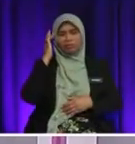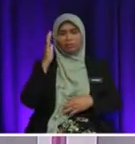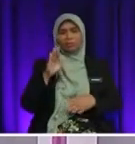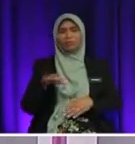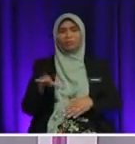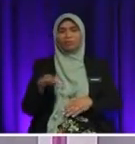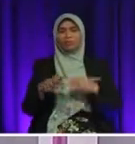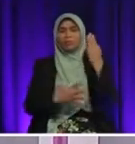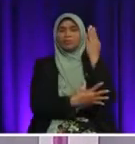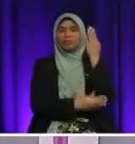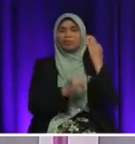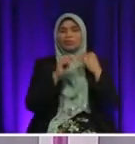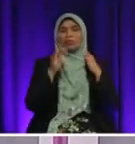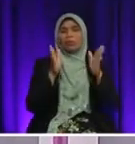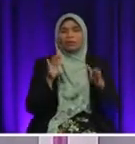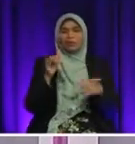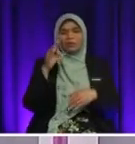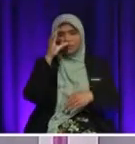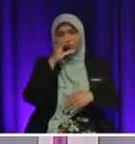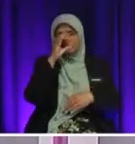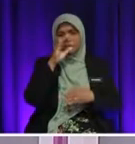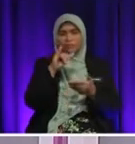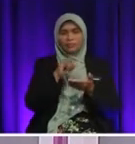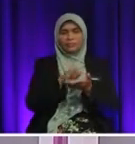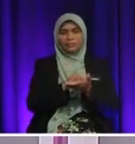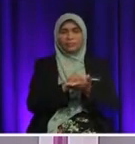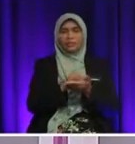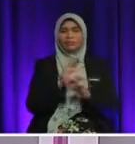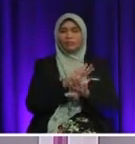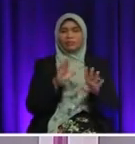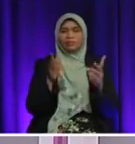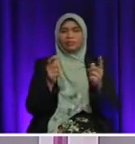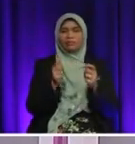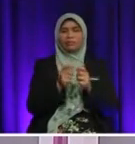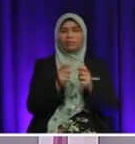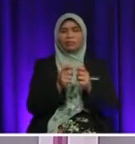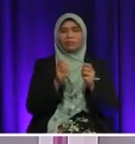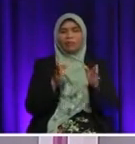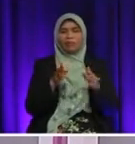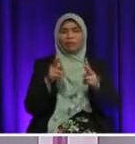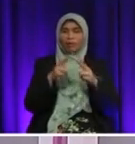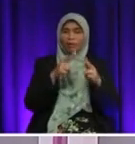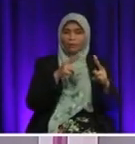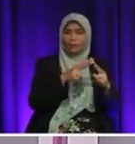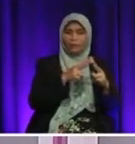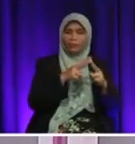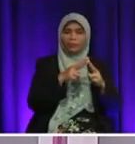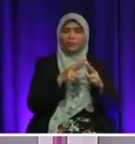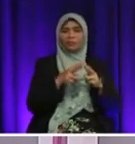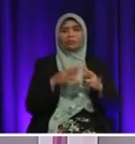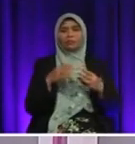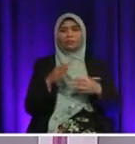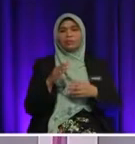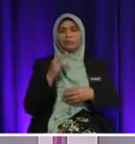dicarinya. Sebab rupa paras budak miskin ini tidak seperti orang kampung. Dia sangat